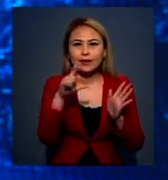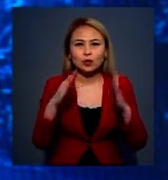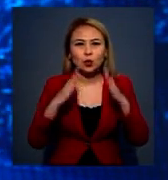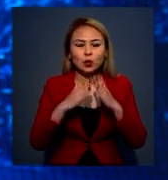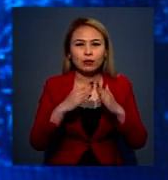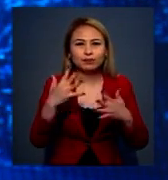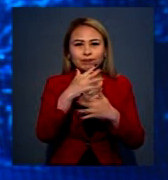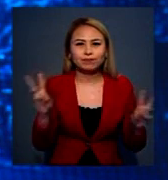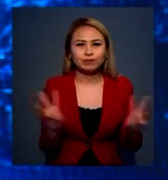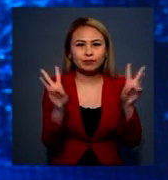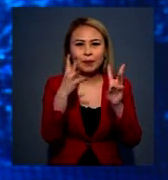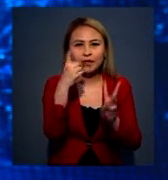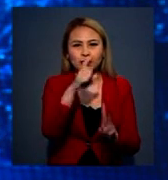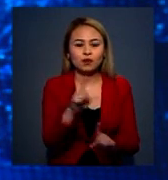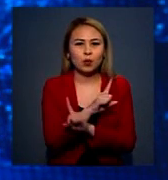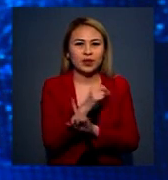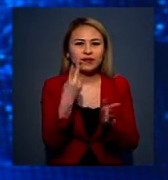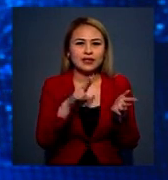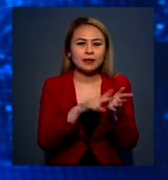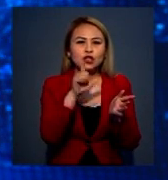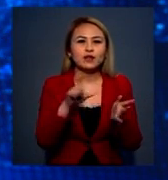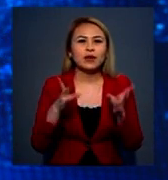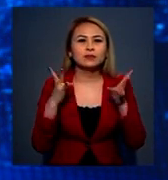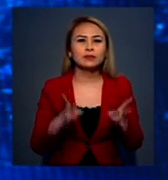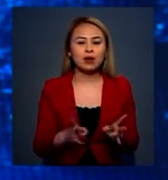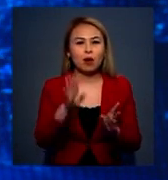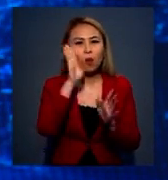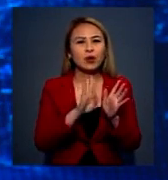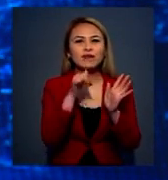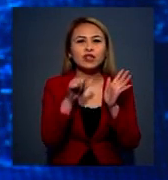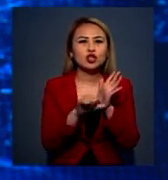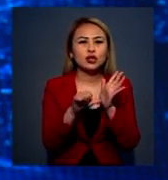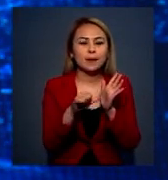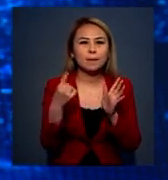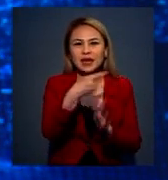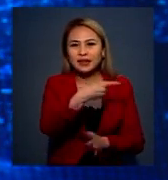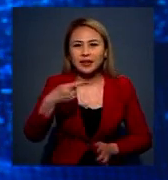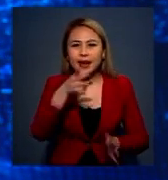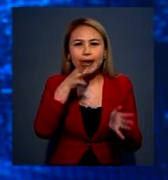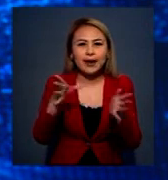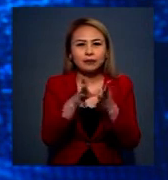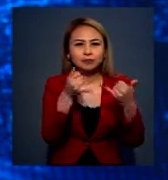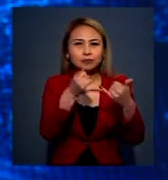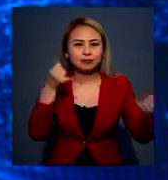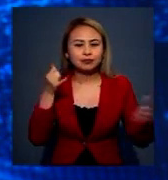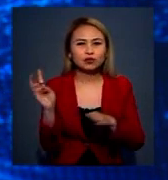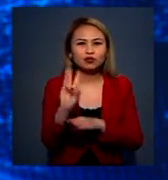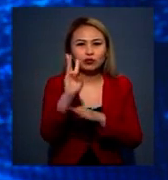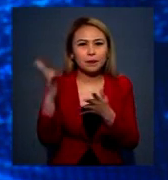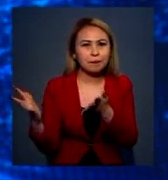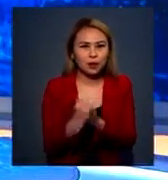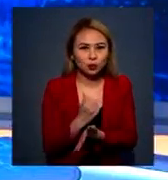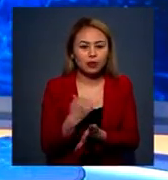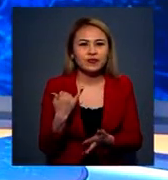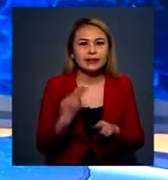шығып, 5 адам опат болды. 27 тұрғын жарақат алған. От таңғы 6 шамасында 1-ші қабаттағы электр сымының тұйықталуынан тұтанған